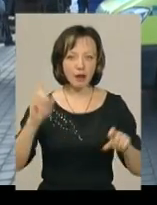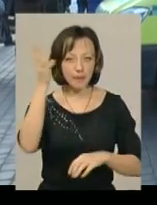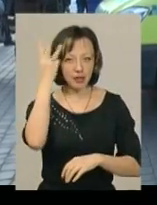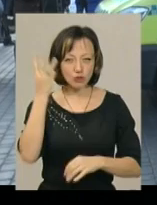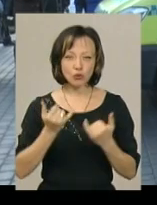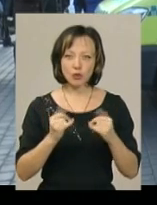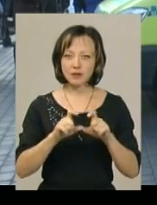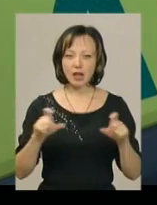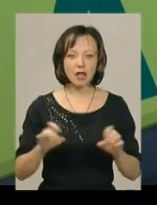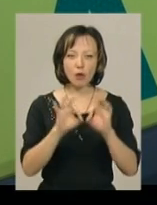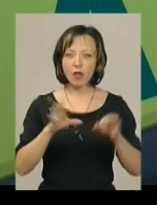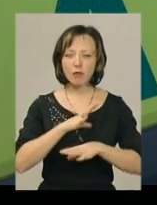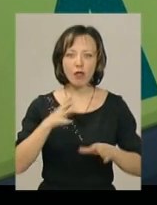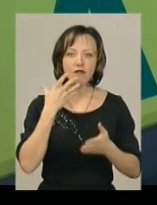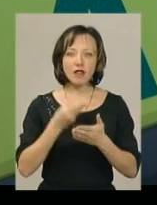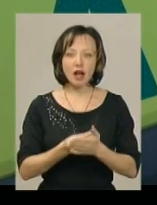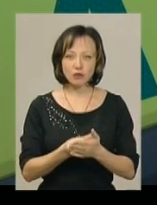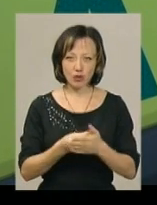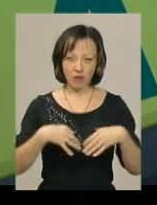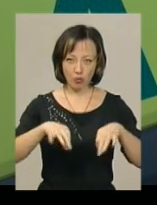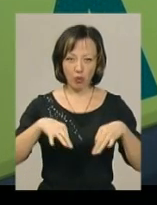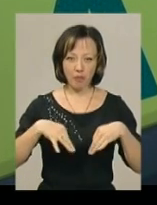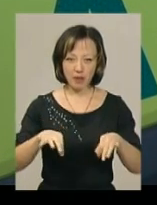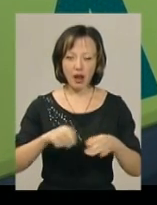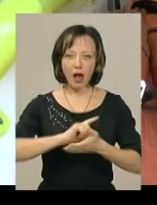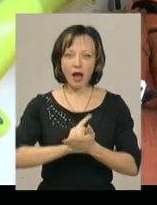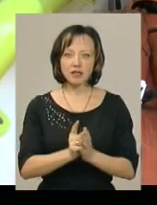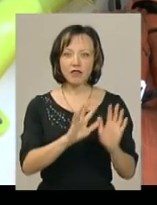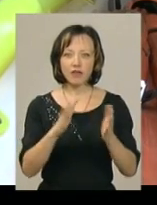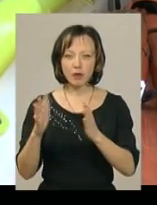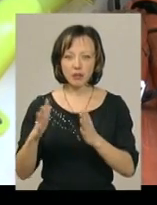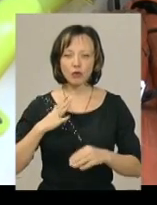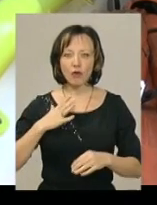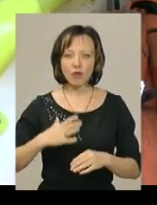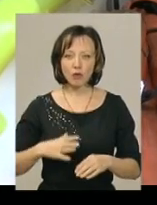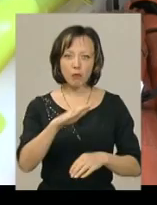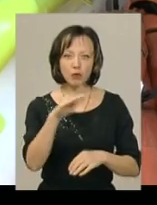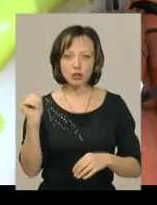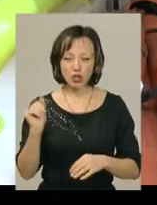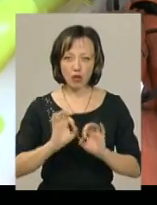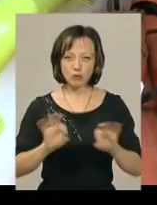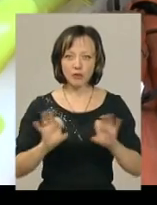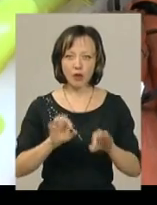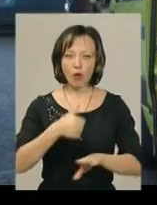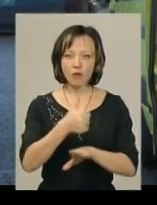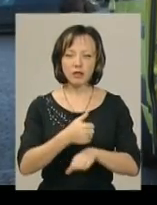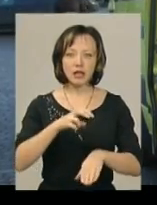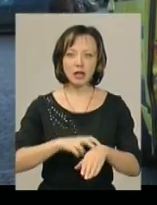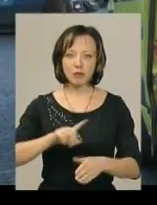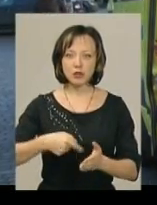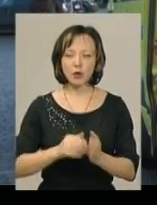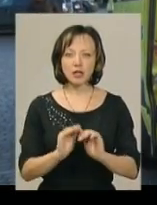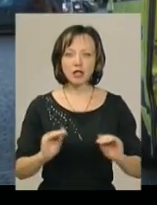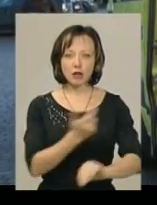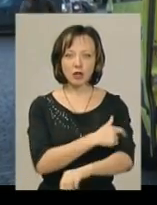медичному закладі ніколи не було власної санітарної машини. А для екстрених випадків доводилося його позичати, розповідає головний лікар міської